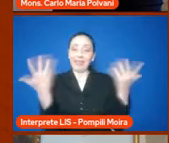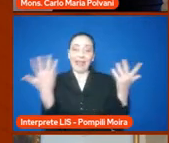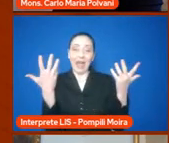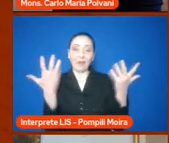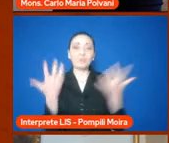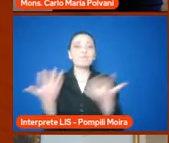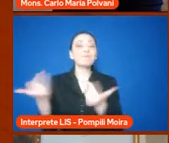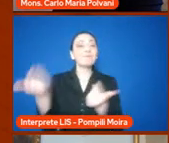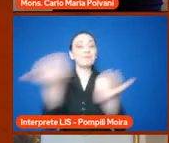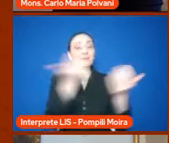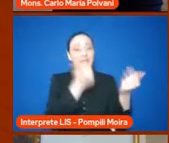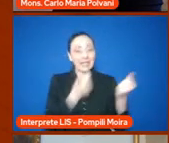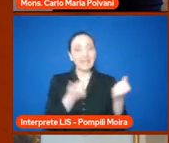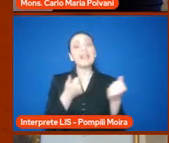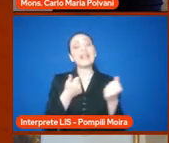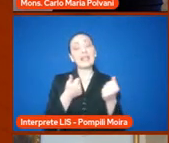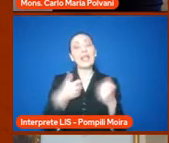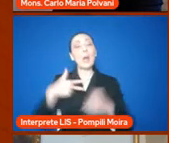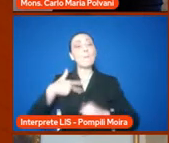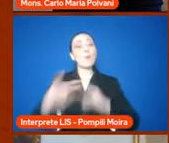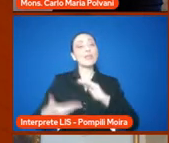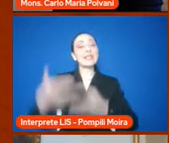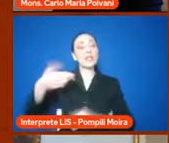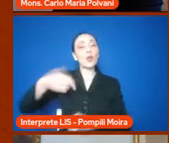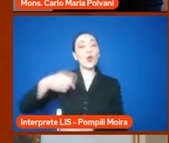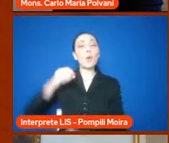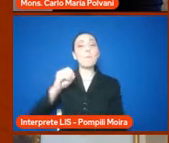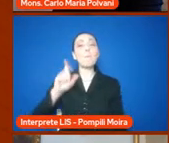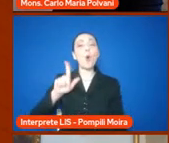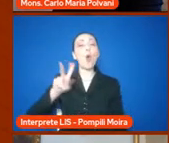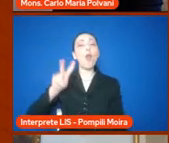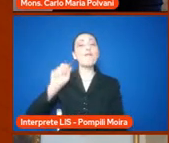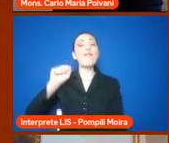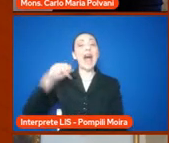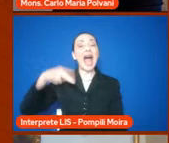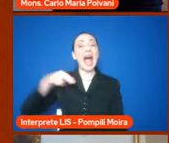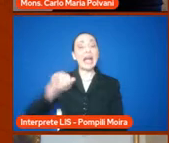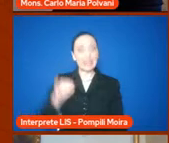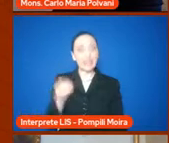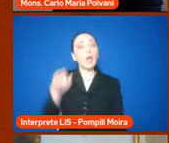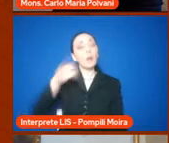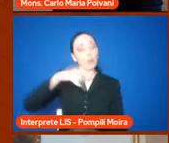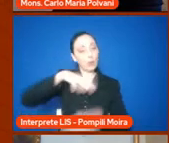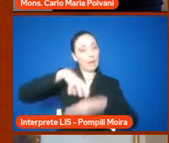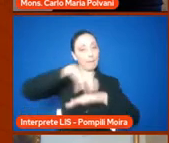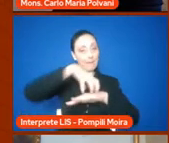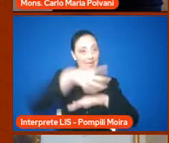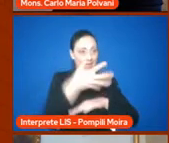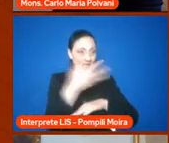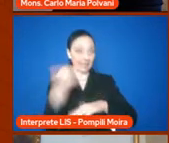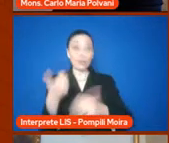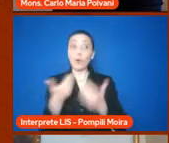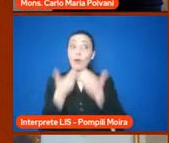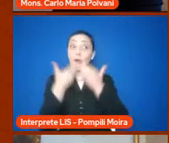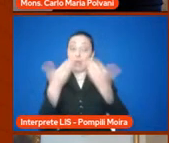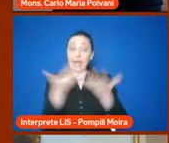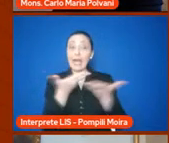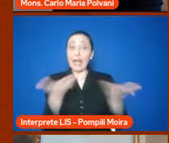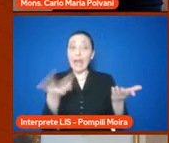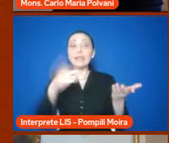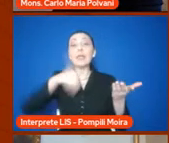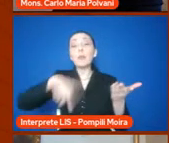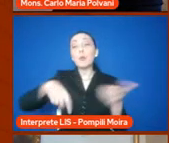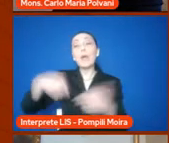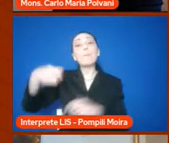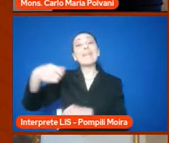sua Monsignor Polvani e il signor Ministro, e ringrazio Pierluigi Sassi e